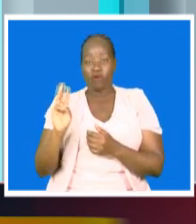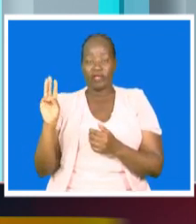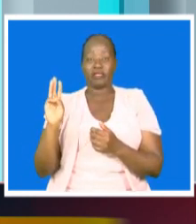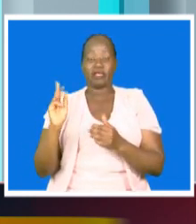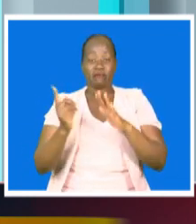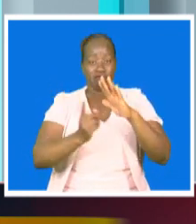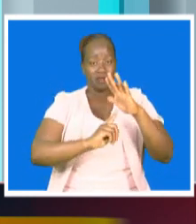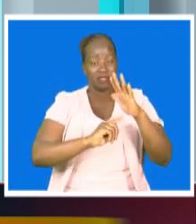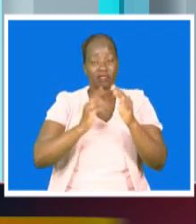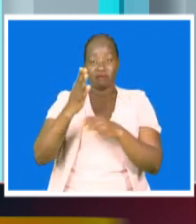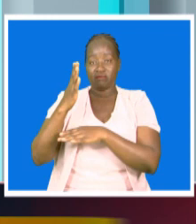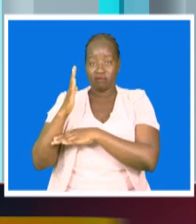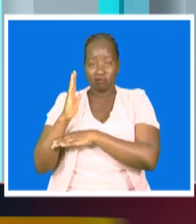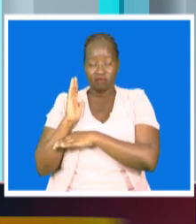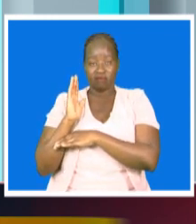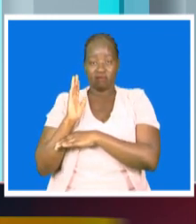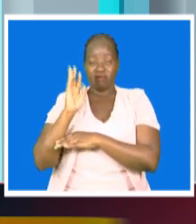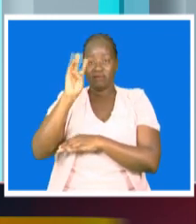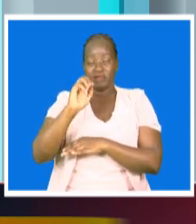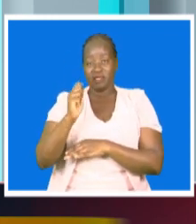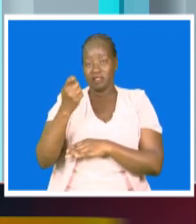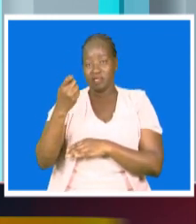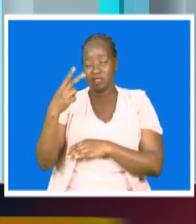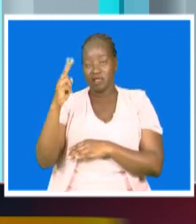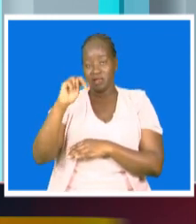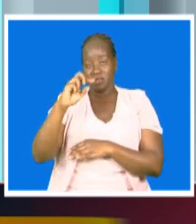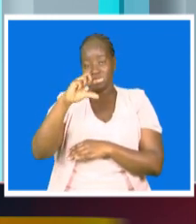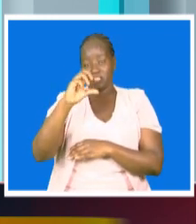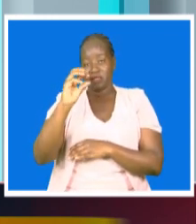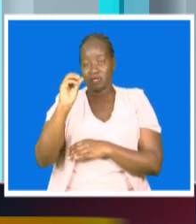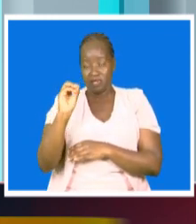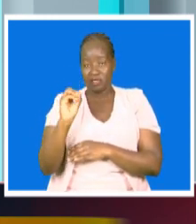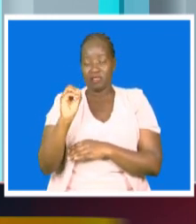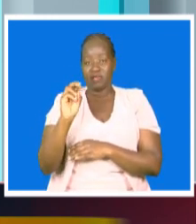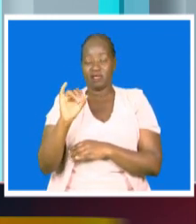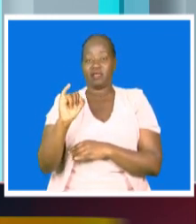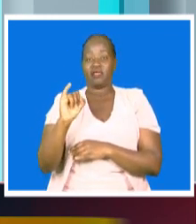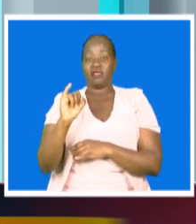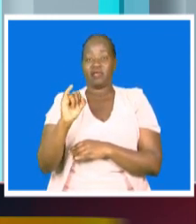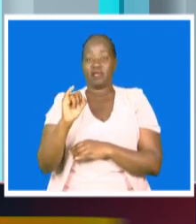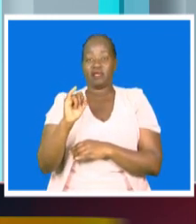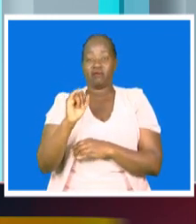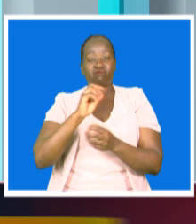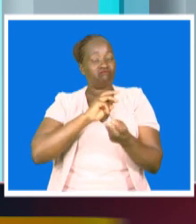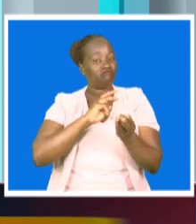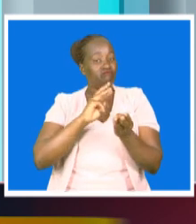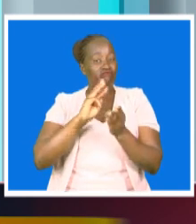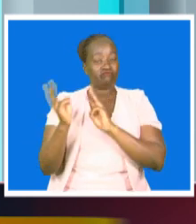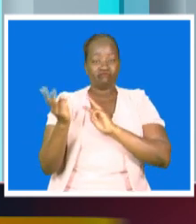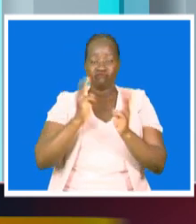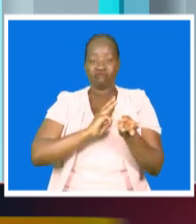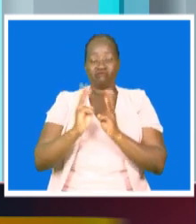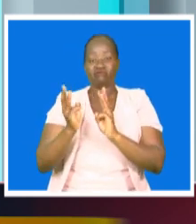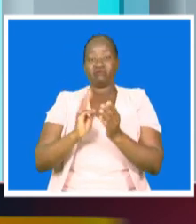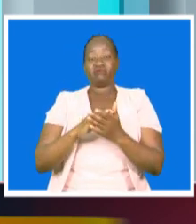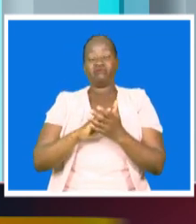minister wa ugitiru wa thini kukufuri nino ya dagitali Matiangi Nwe kana dagitali Fred Matiangi Awete udhoka kualera ni kuogosho giriri